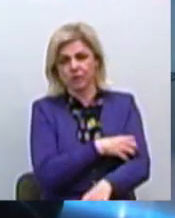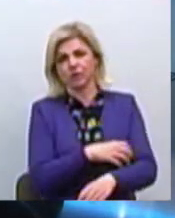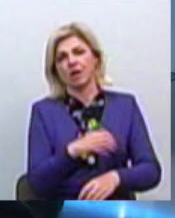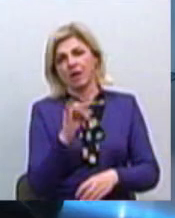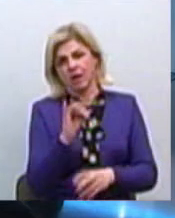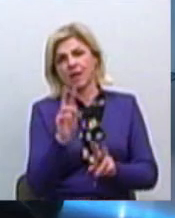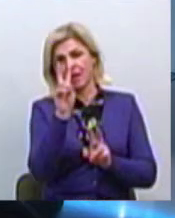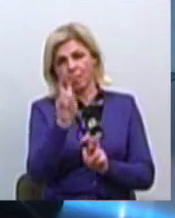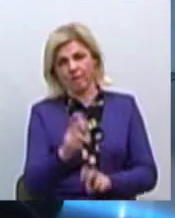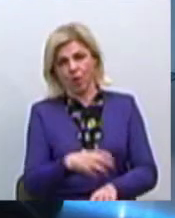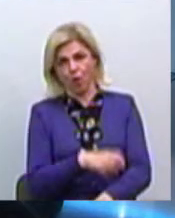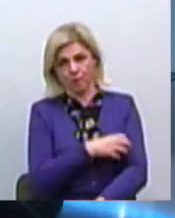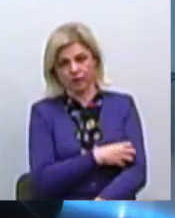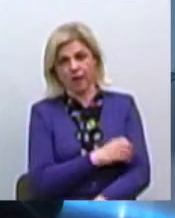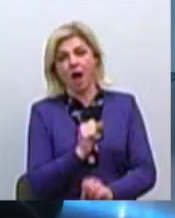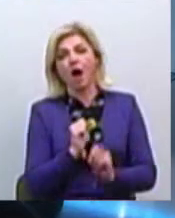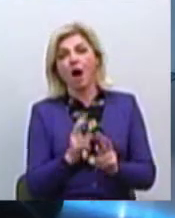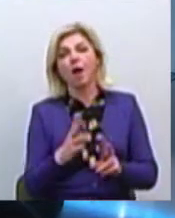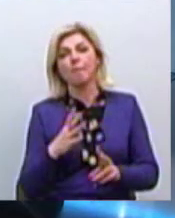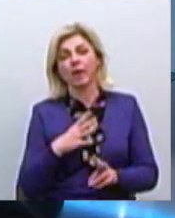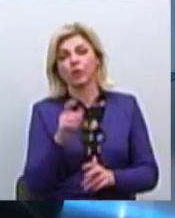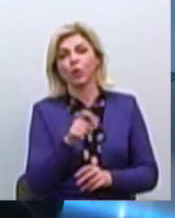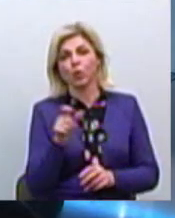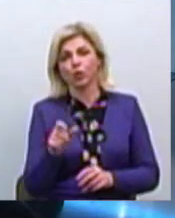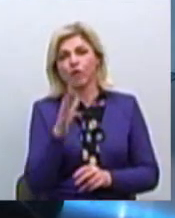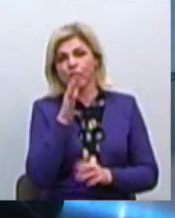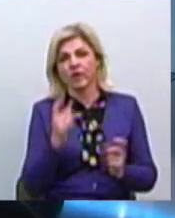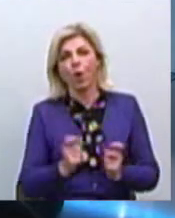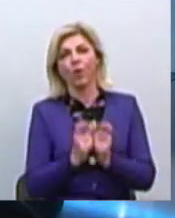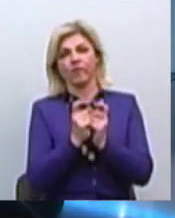комуністичних партій. А як діяти громадянам під час виникнення конфліктів?